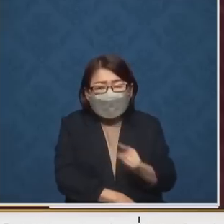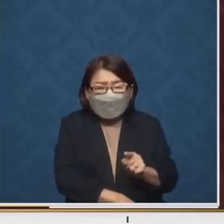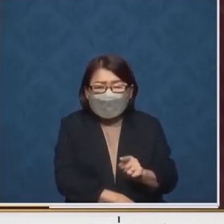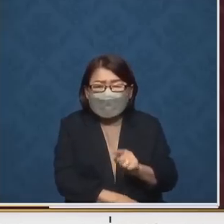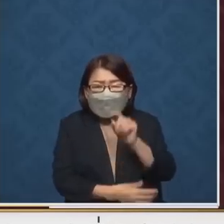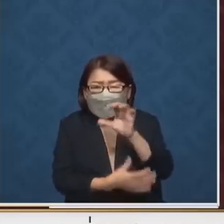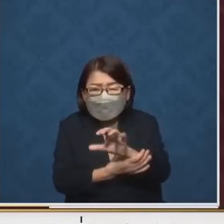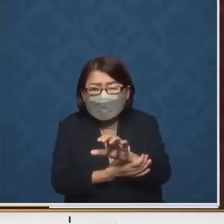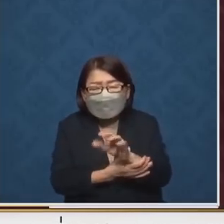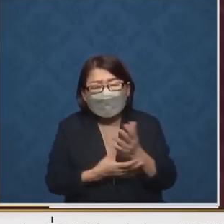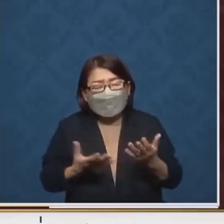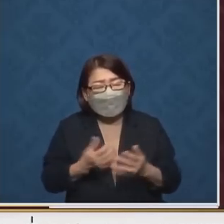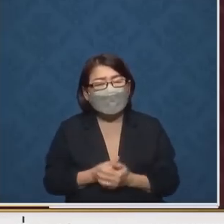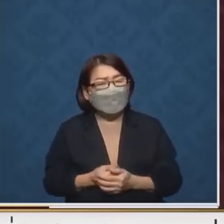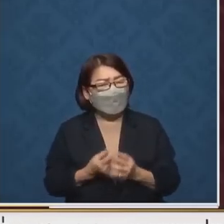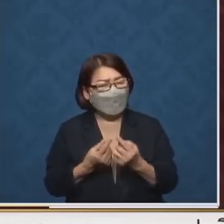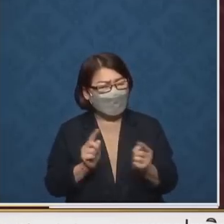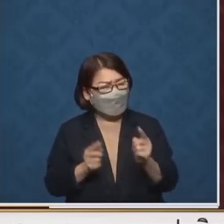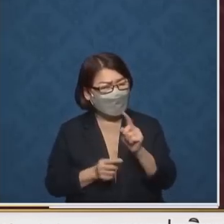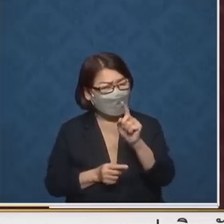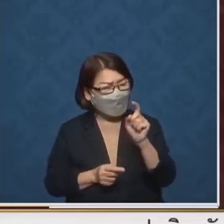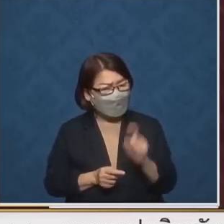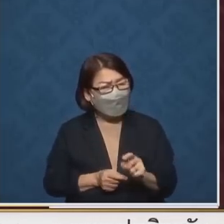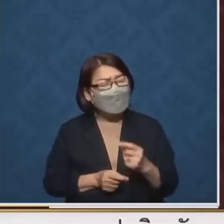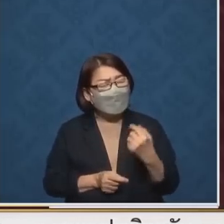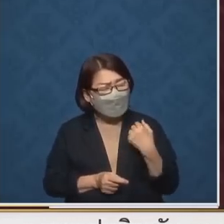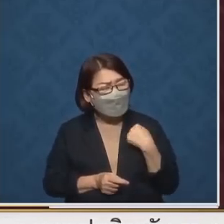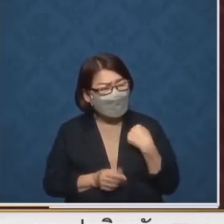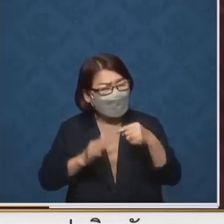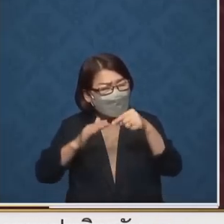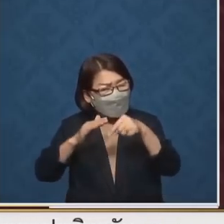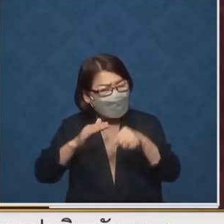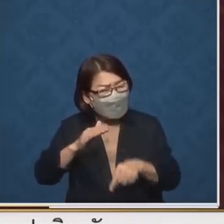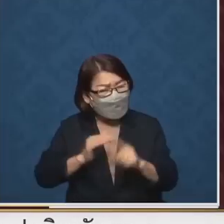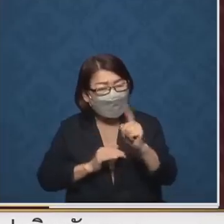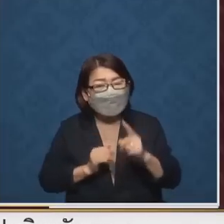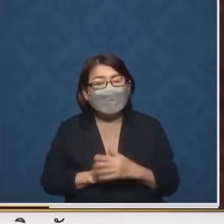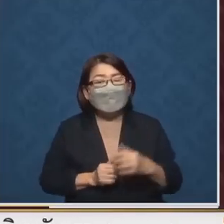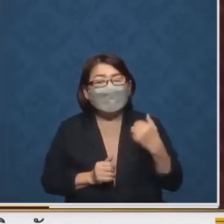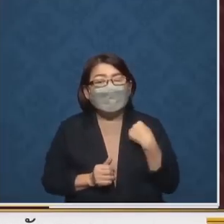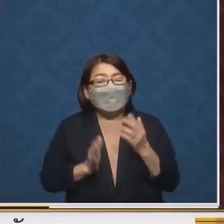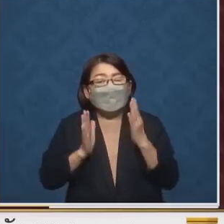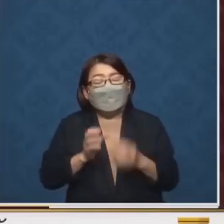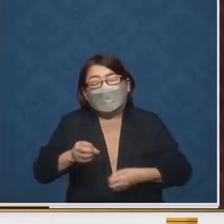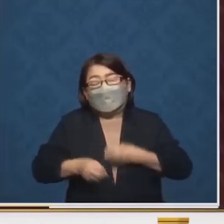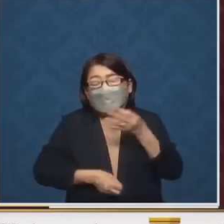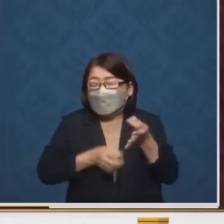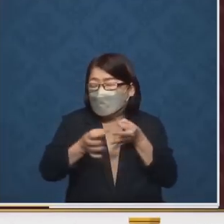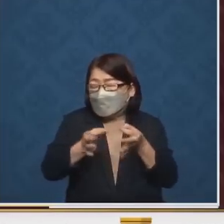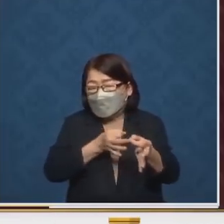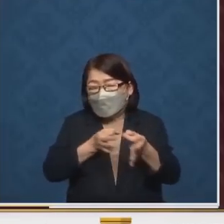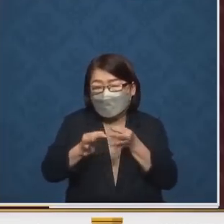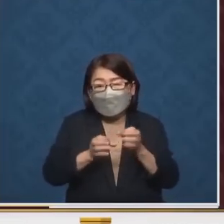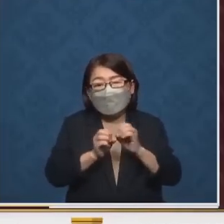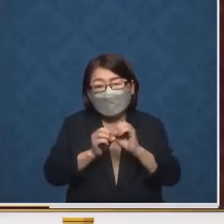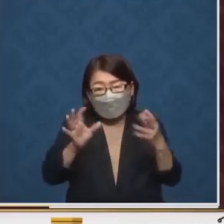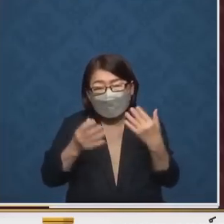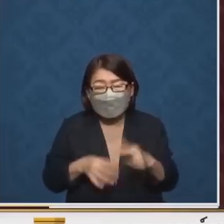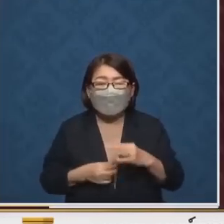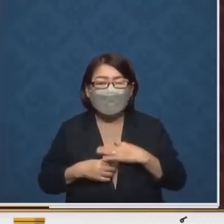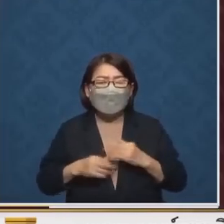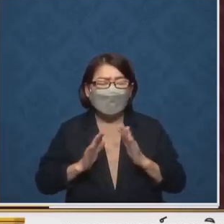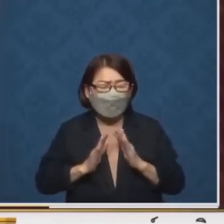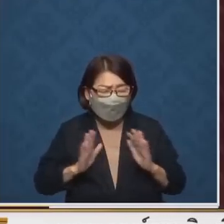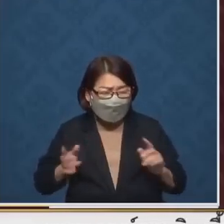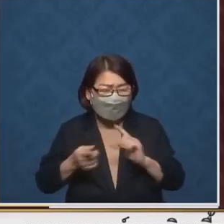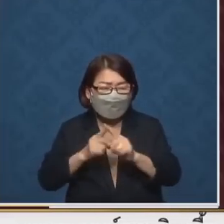เรื่องนี้มีข้อพิรุษหน้าสงสัยเยอะมากครับและมีคนอภิปรายว่อย่างชัดเจนผมขอบคณเพื่อน